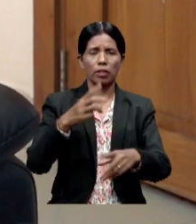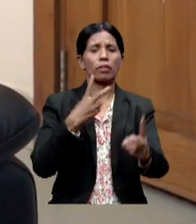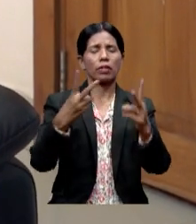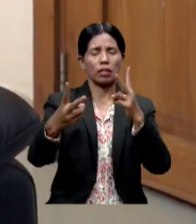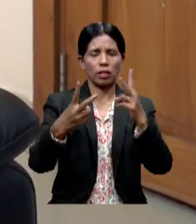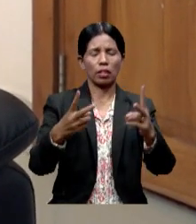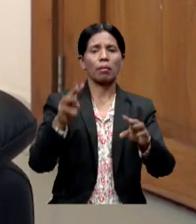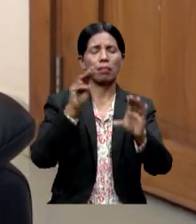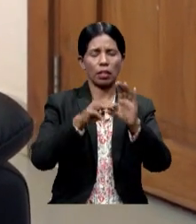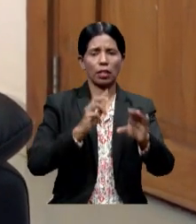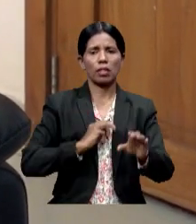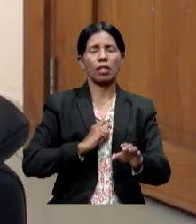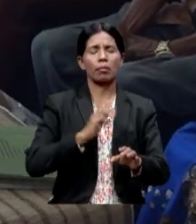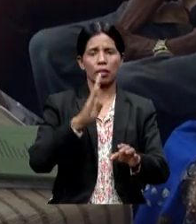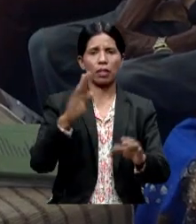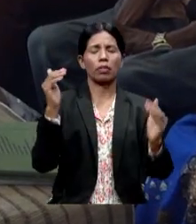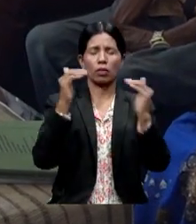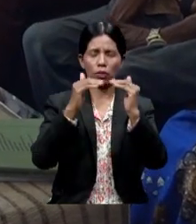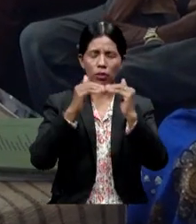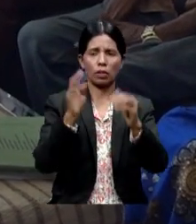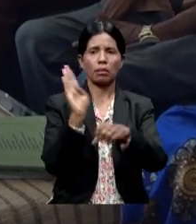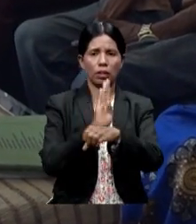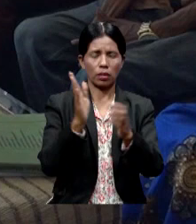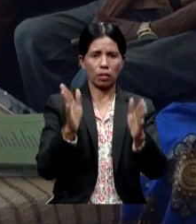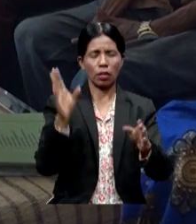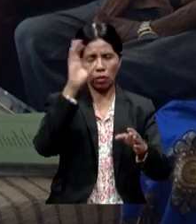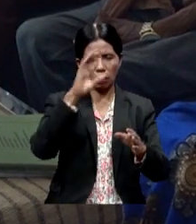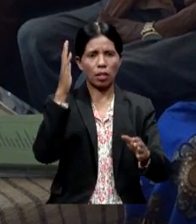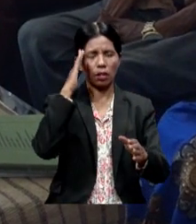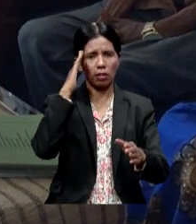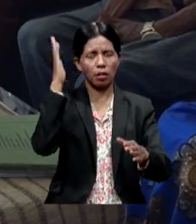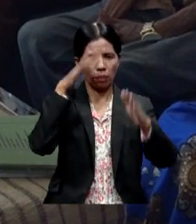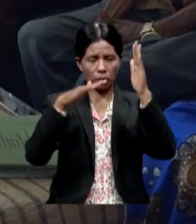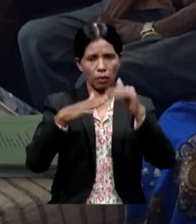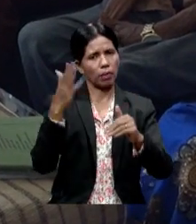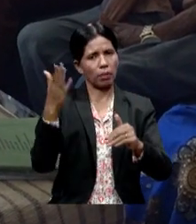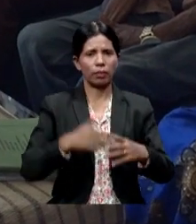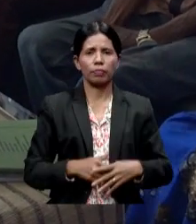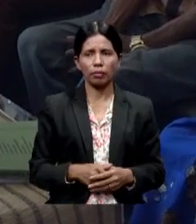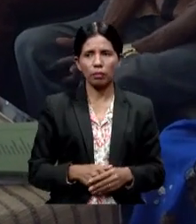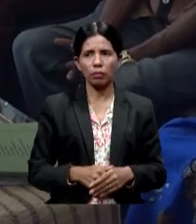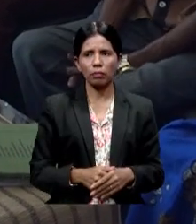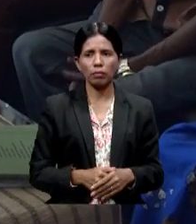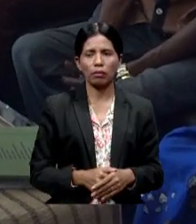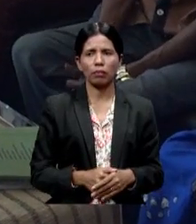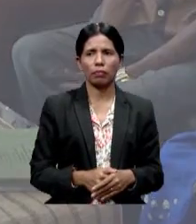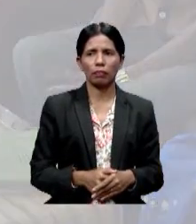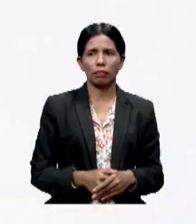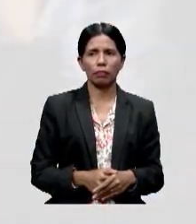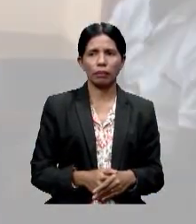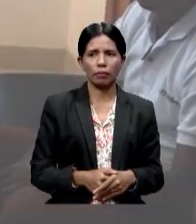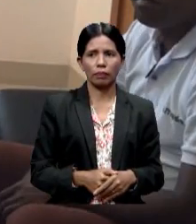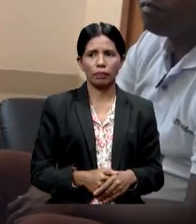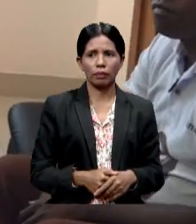mercado TBC, onde há o diálogo com o vendedor Sira, onde busca solução para problema referem. Então, não é,